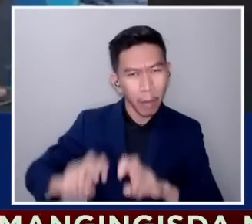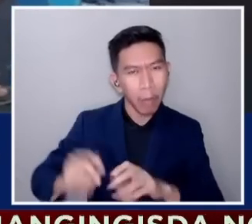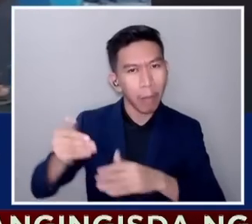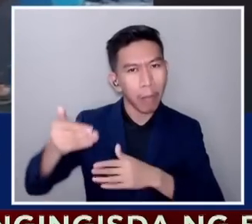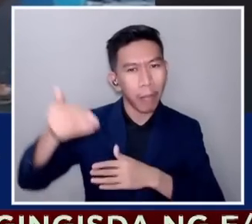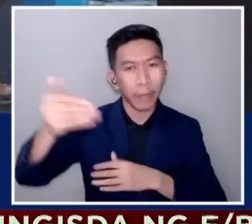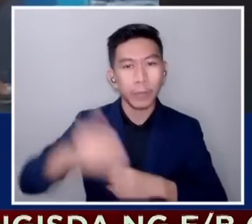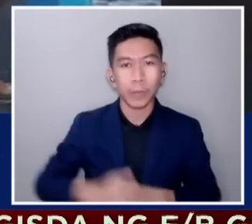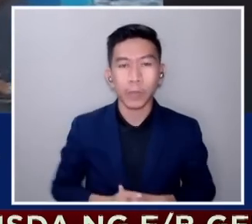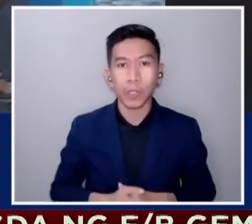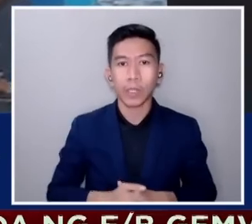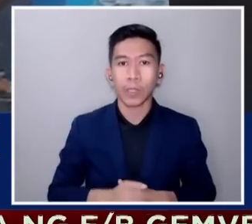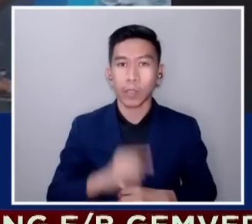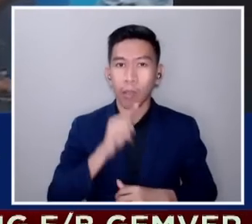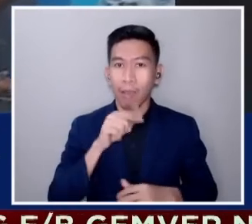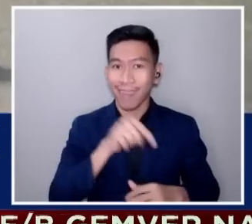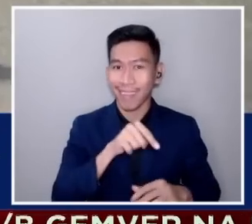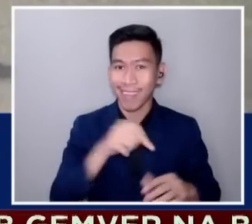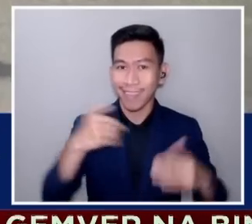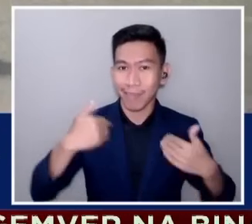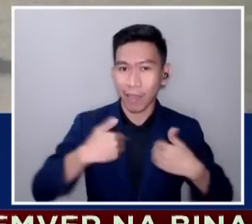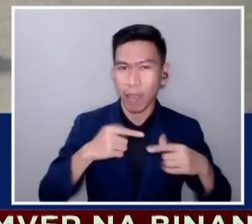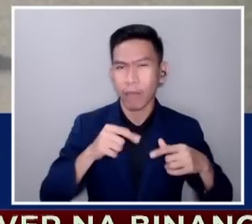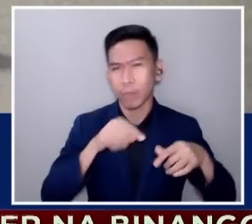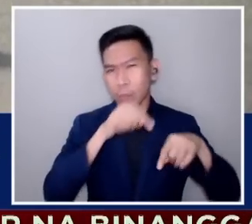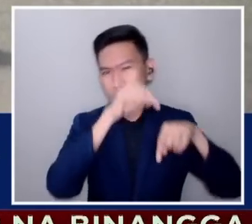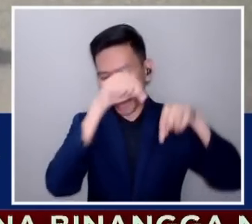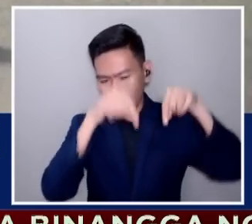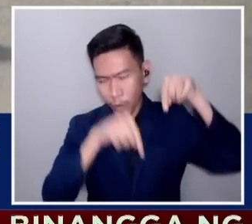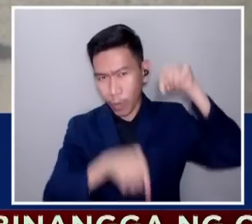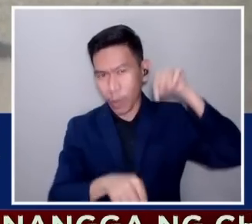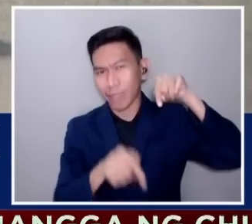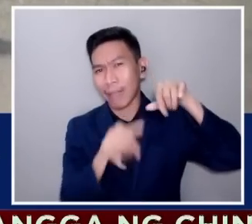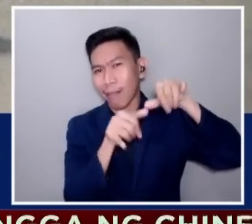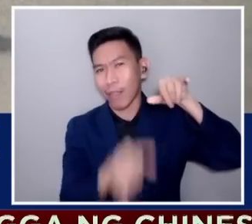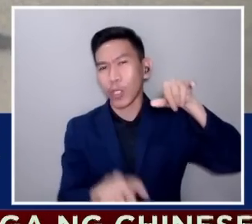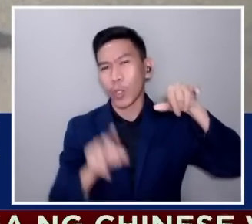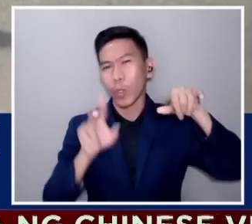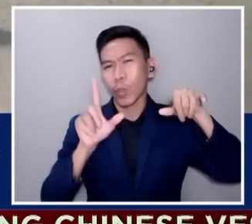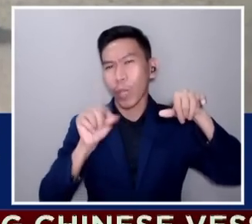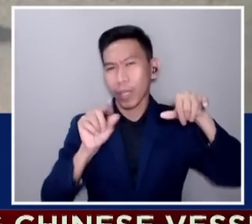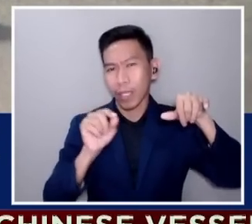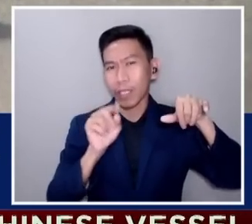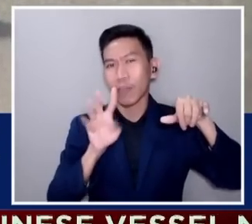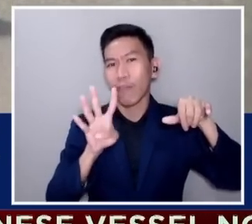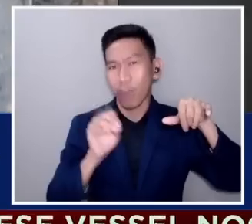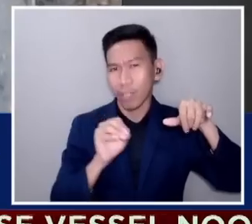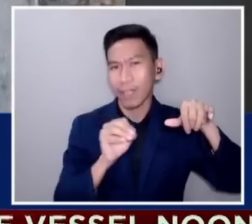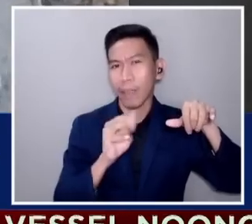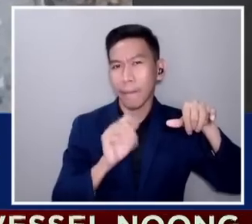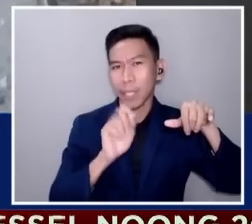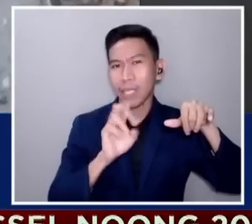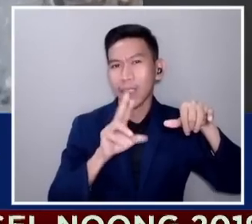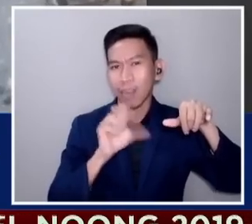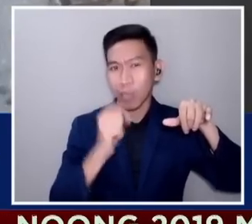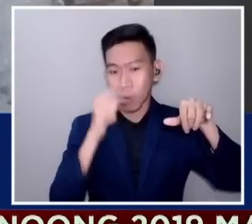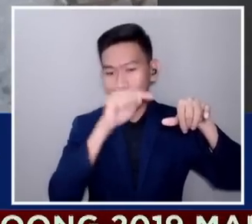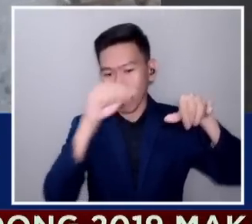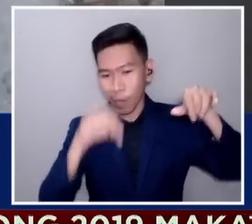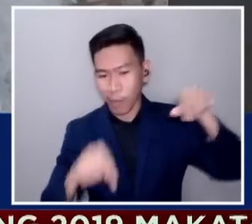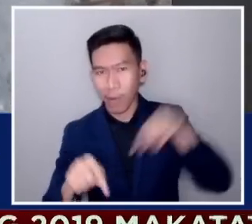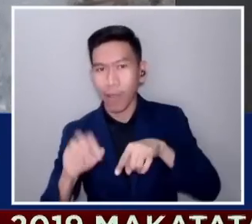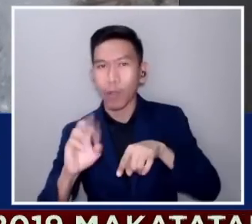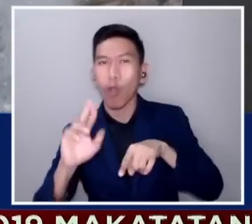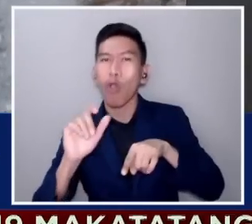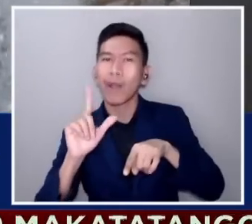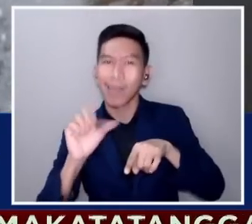lalim na 20 hanggang 40 meters ng dagat, lalo na sa mga maraming corals na kanilang pagkain. Pinag-iingat din ang